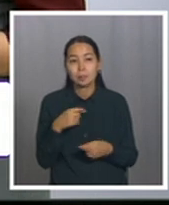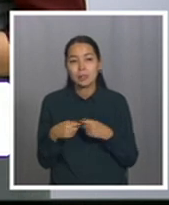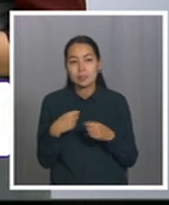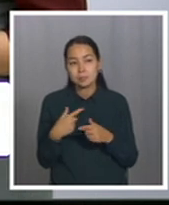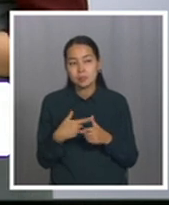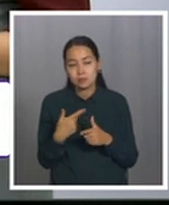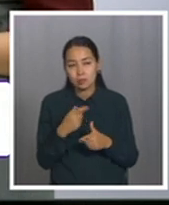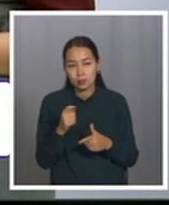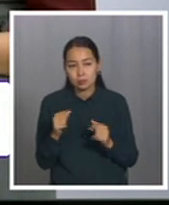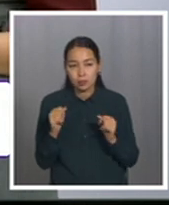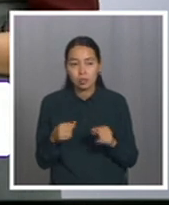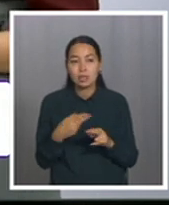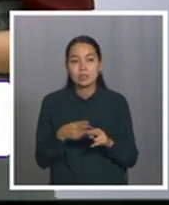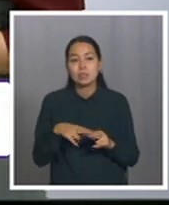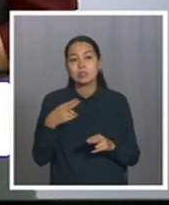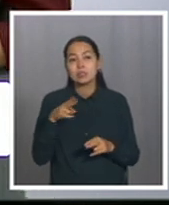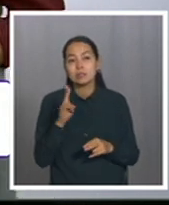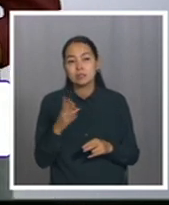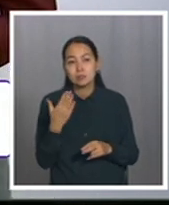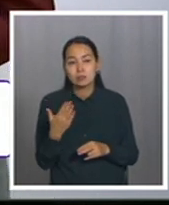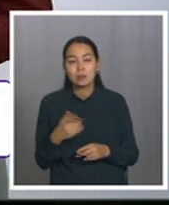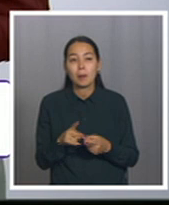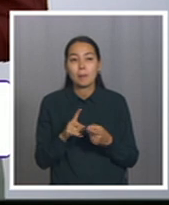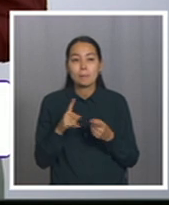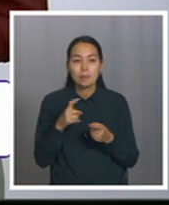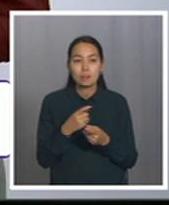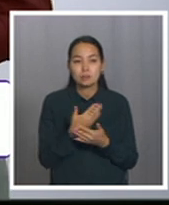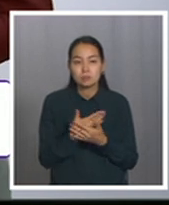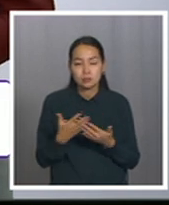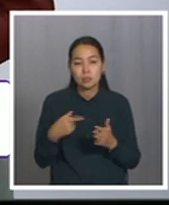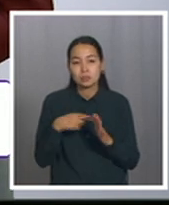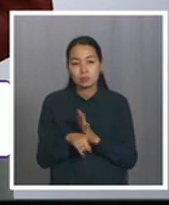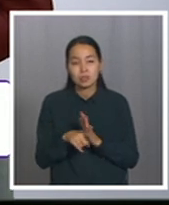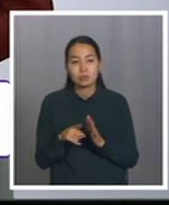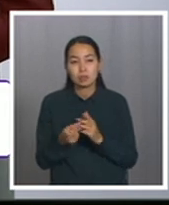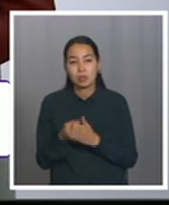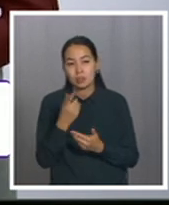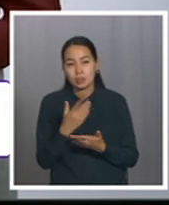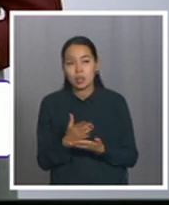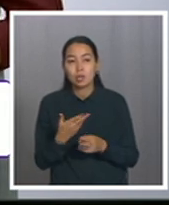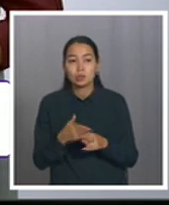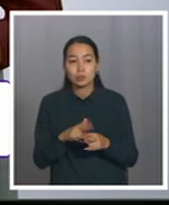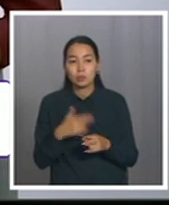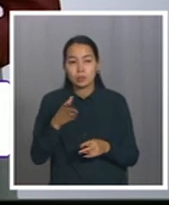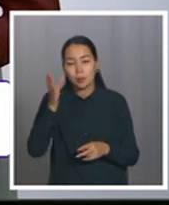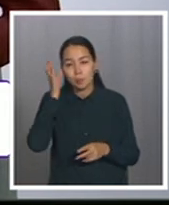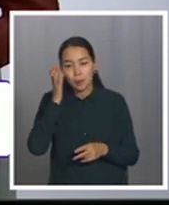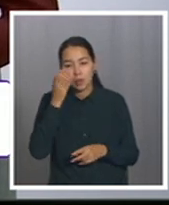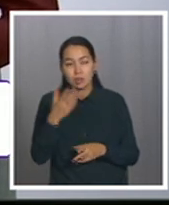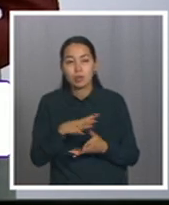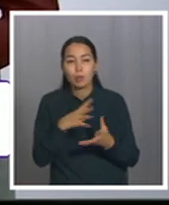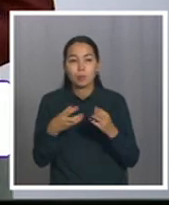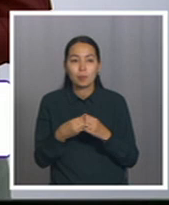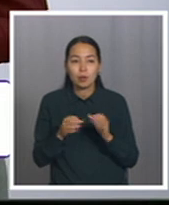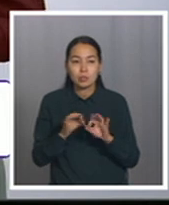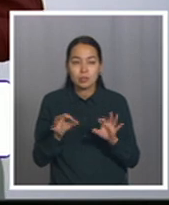Дәл сондай ДНК молекулалары бактериялардың жасушаларында да кездеседі. Сондықтан ғалымдардың пайымдауы бойынша